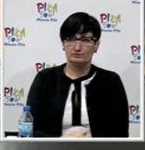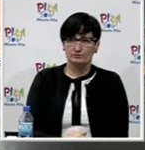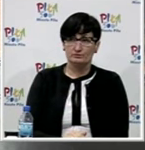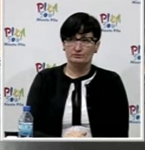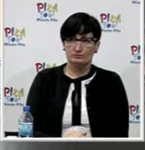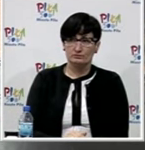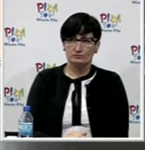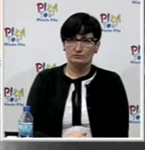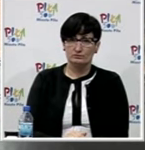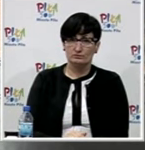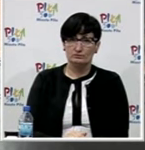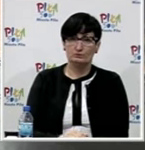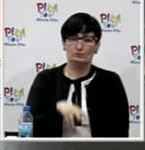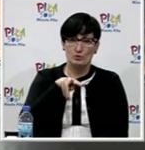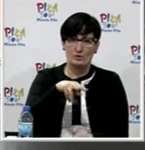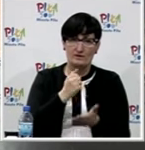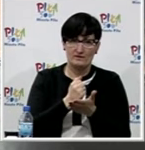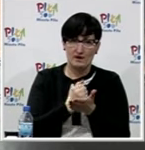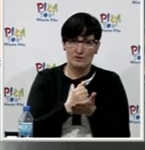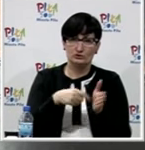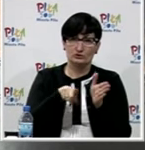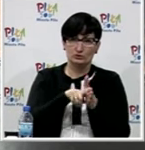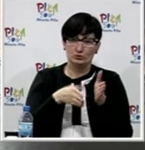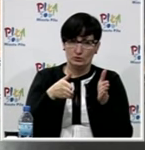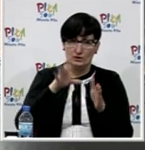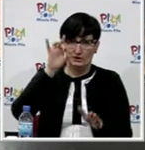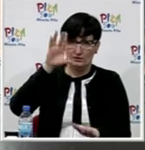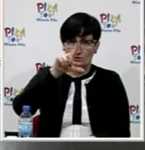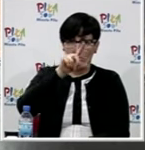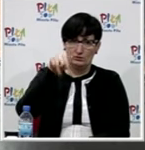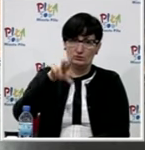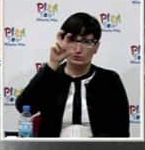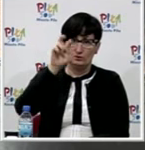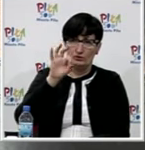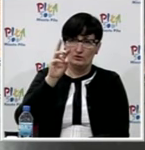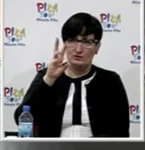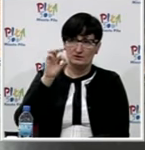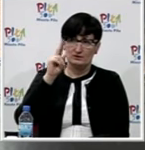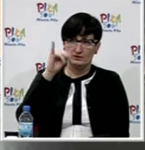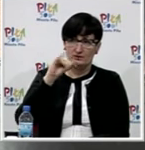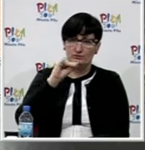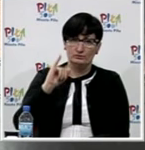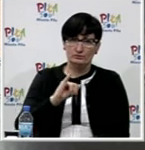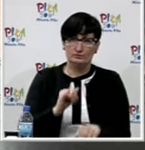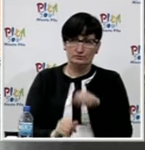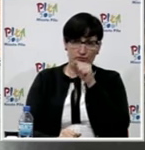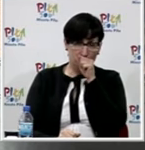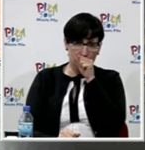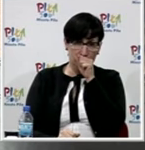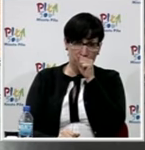uchwała dotyczy ulicy Głuchowskiej, a nie tak jak powiedziałem a nie